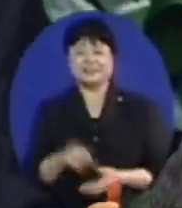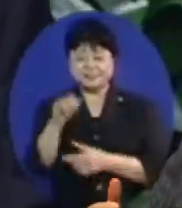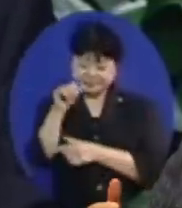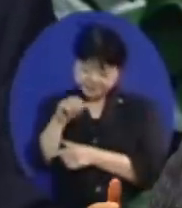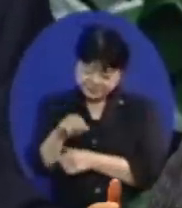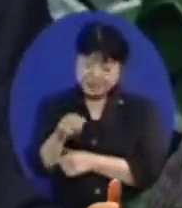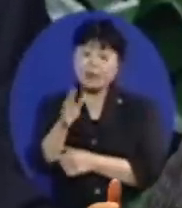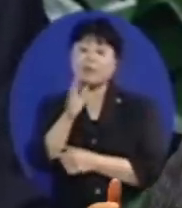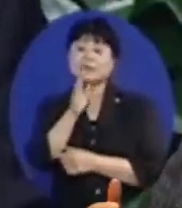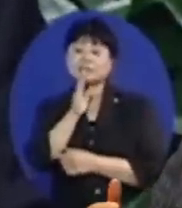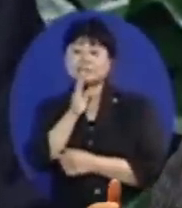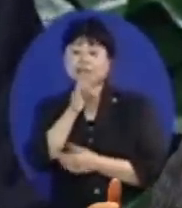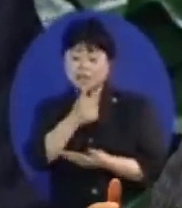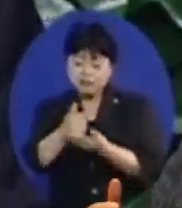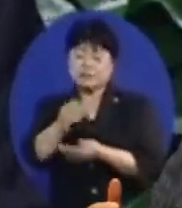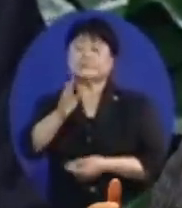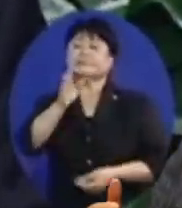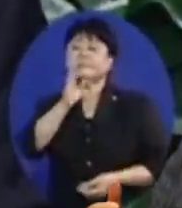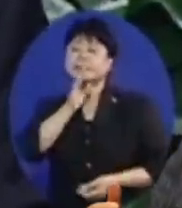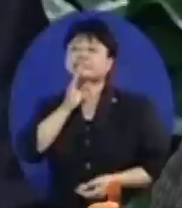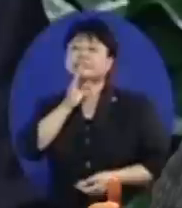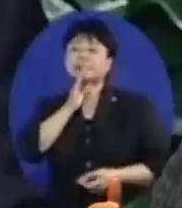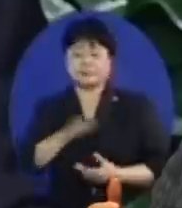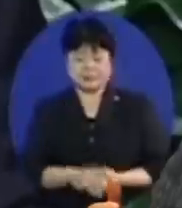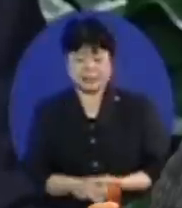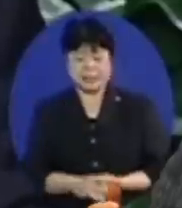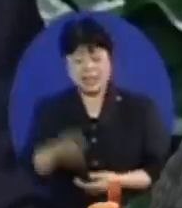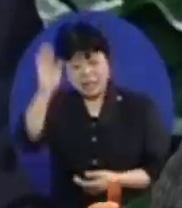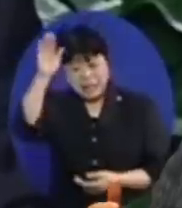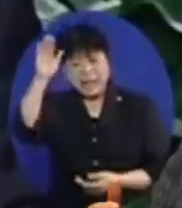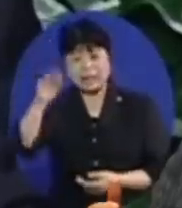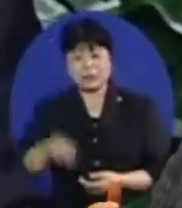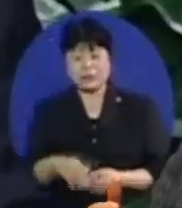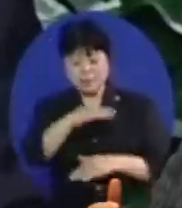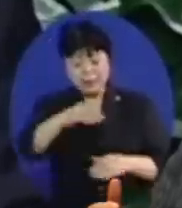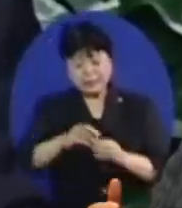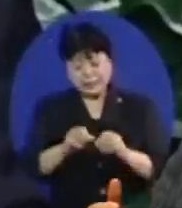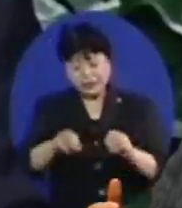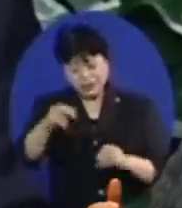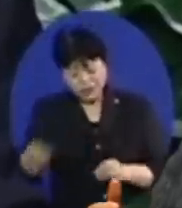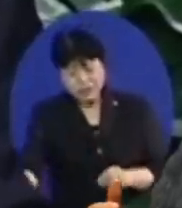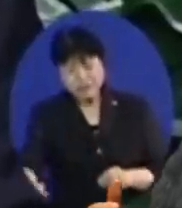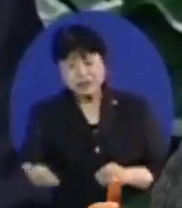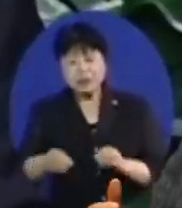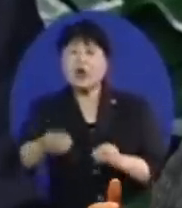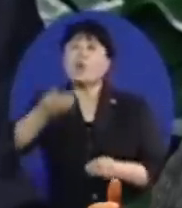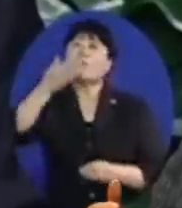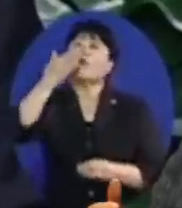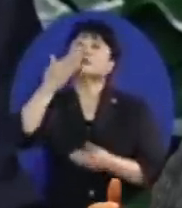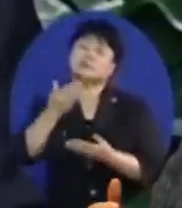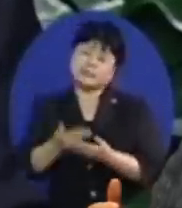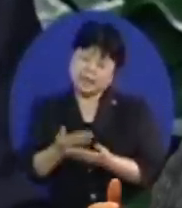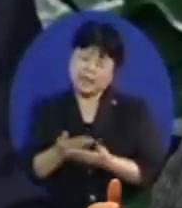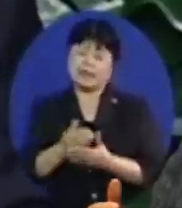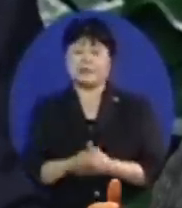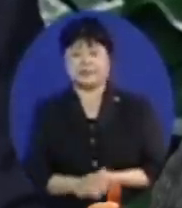주님을 보고 주님 옳습니다. 그러나 개들도 밥상 밑에 떨어지는 부스러기는